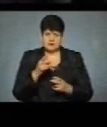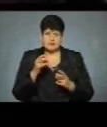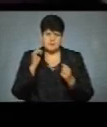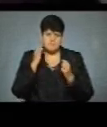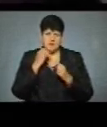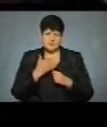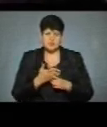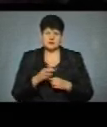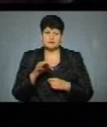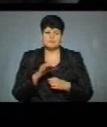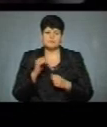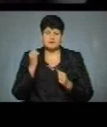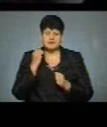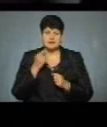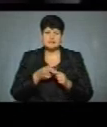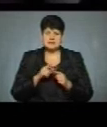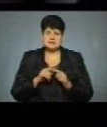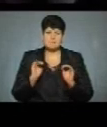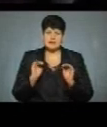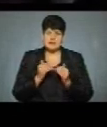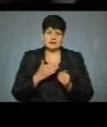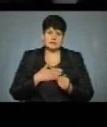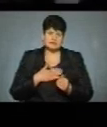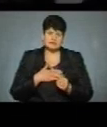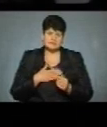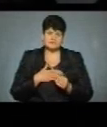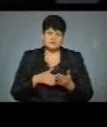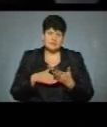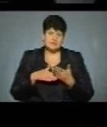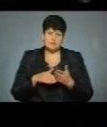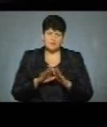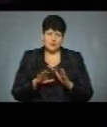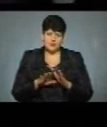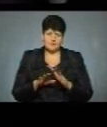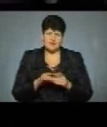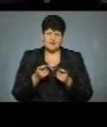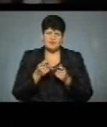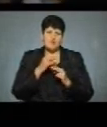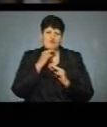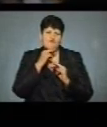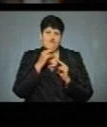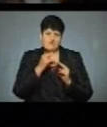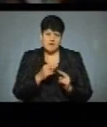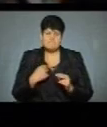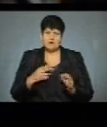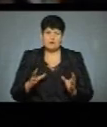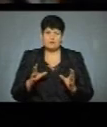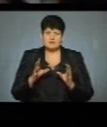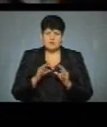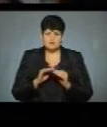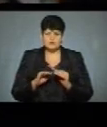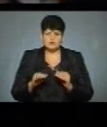пам'ятати. Розумієте? Пам'ятати – це маленька наша така не поміч, а маленька краплина уваги. Ми об'єднуємо всі дочок, щоб